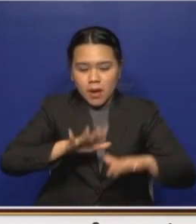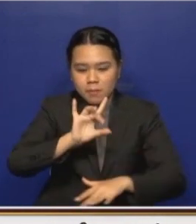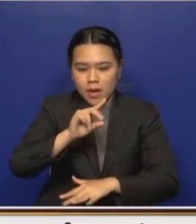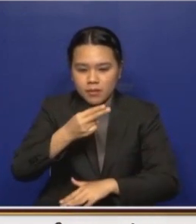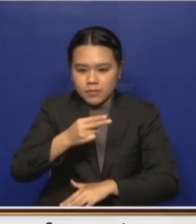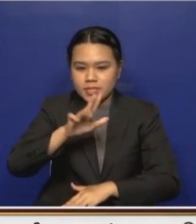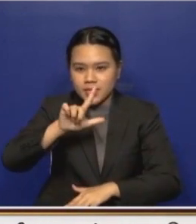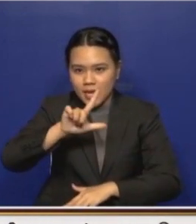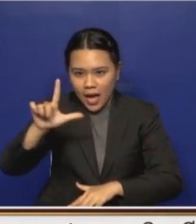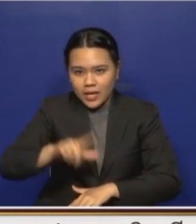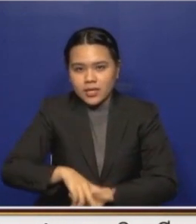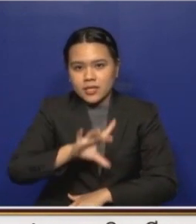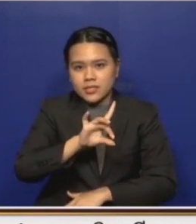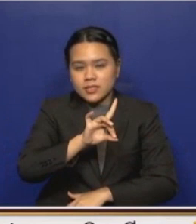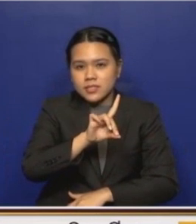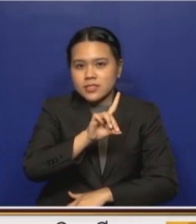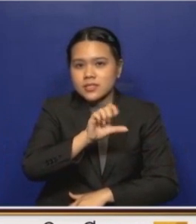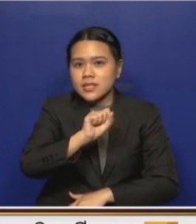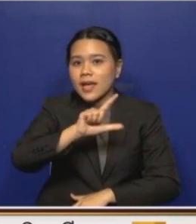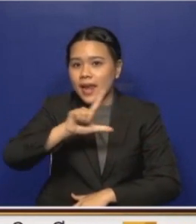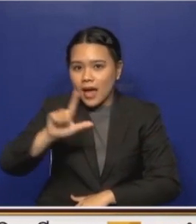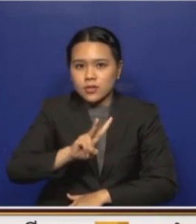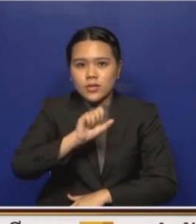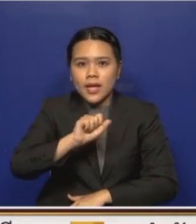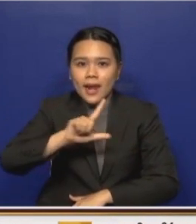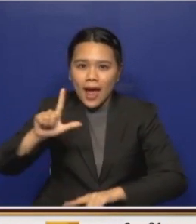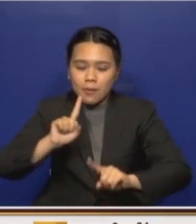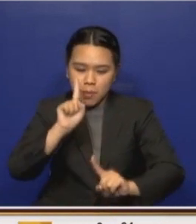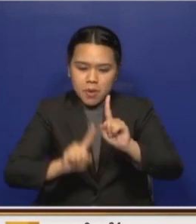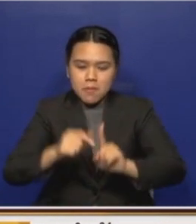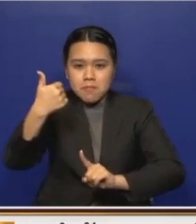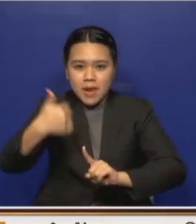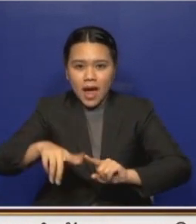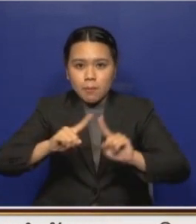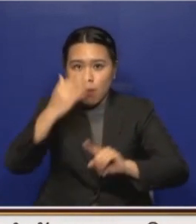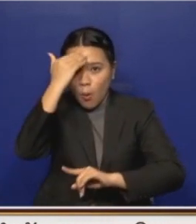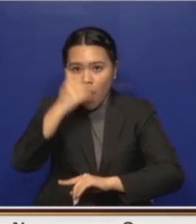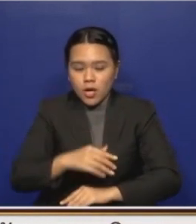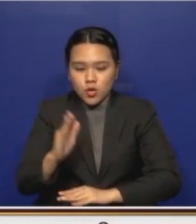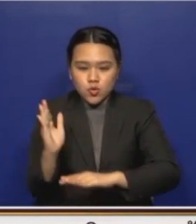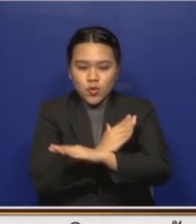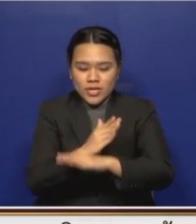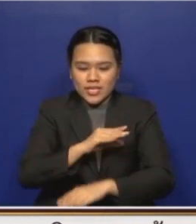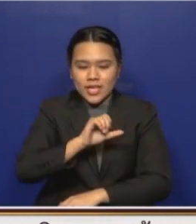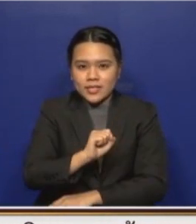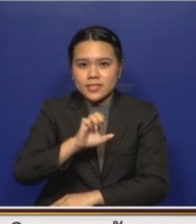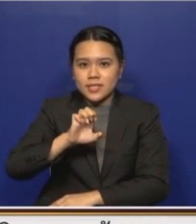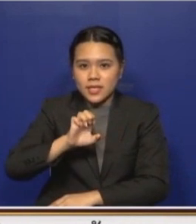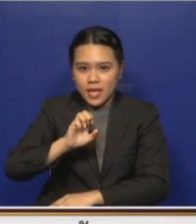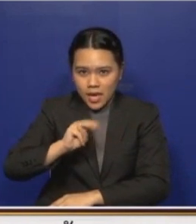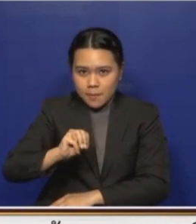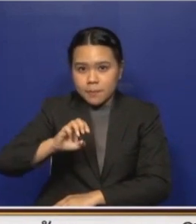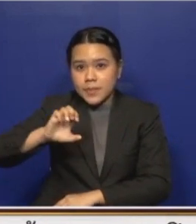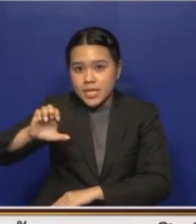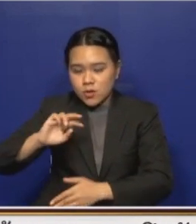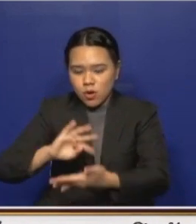ารถประเมินออกมาได้ครับเพราะ SME คือธุรกิจขนาดเล็กและกำลังล้มหายตายจากระเน